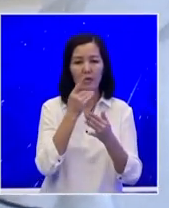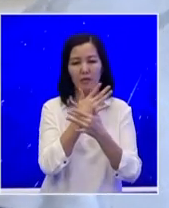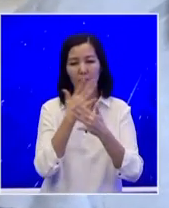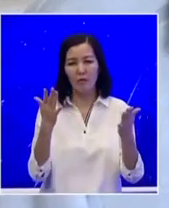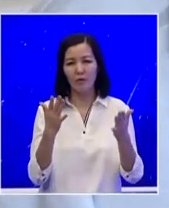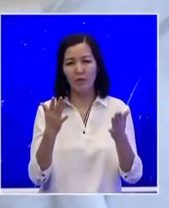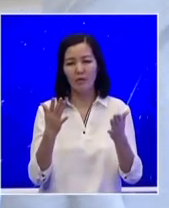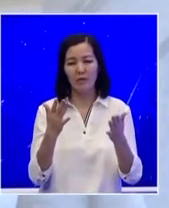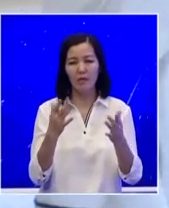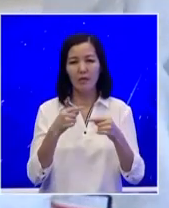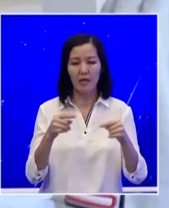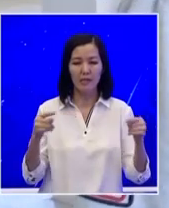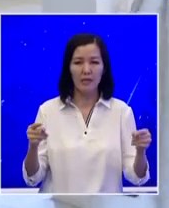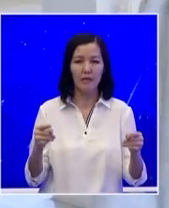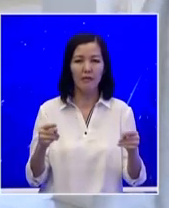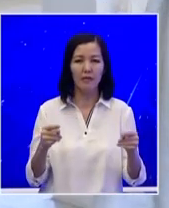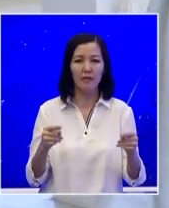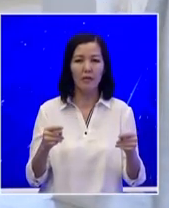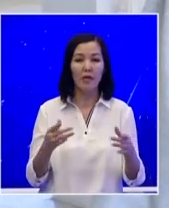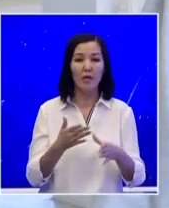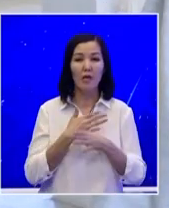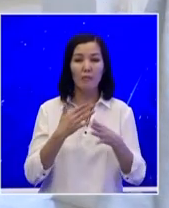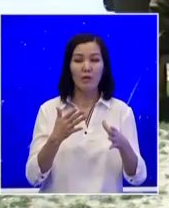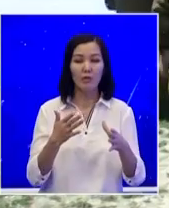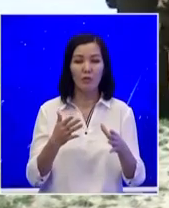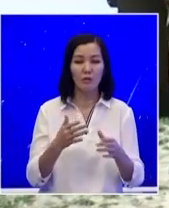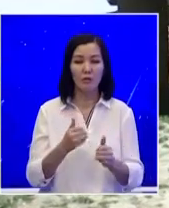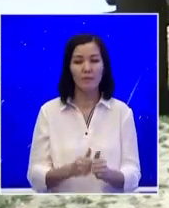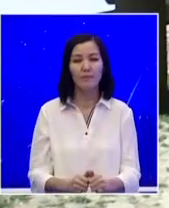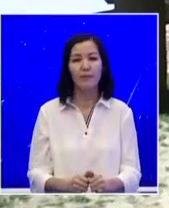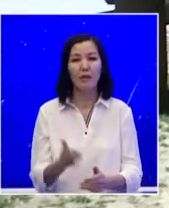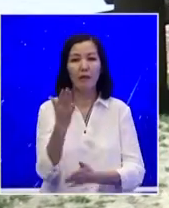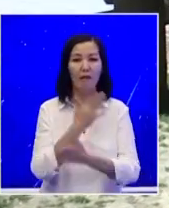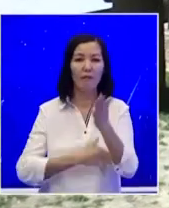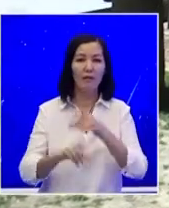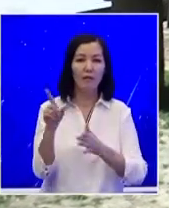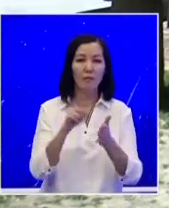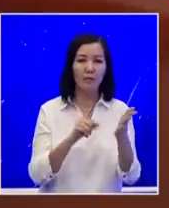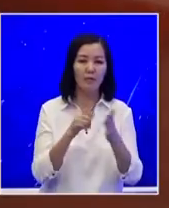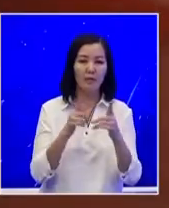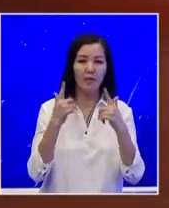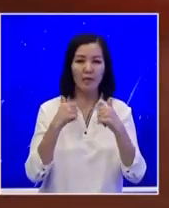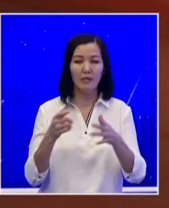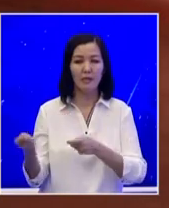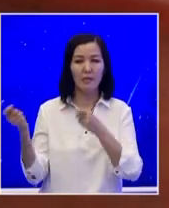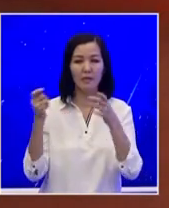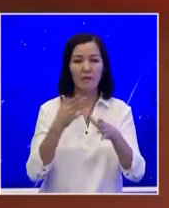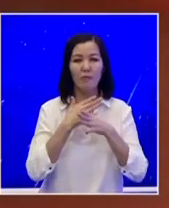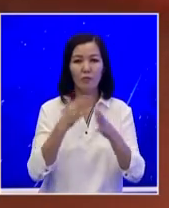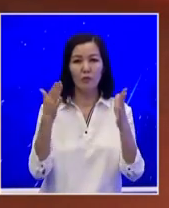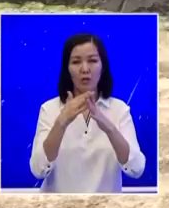макарон, подсолнечного масла и так далее. Это ощутимая поддержка для каждого. Инвалидам и пенсионерам организаторы доставили помощь на